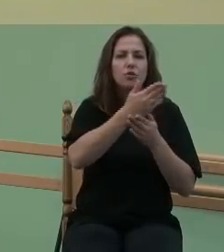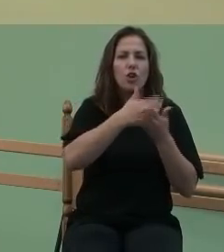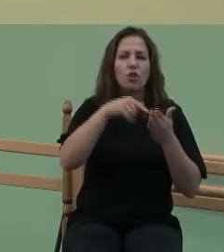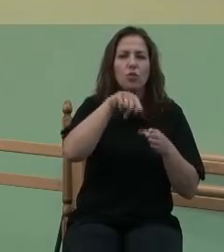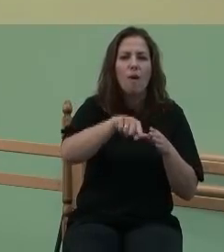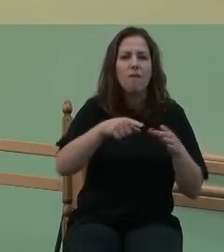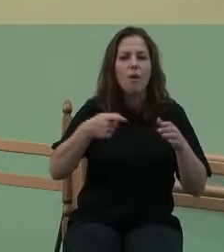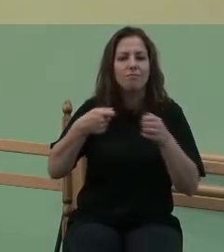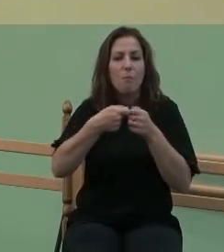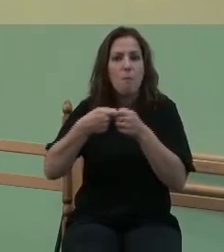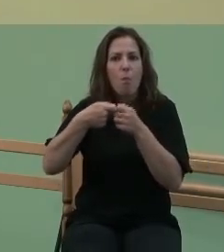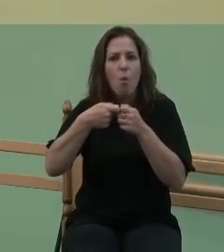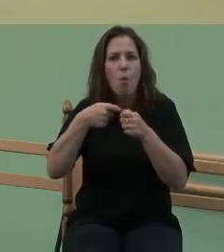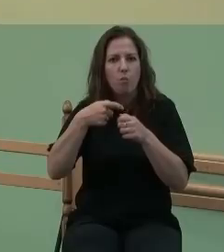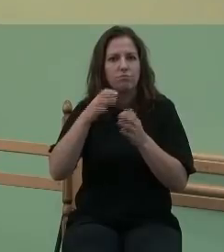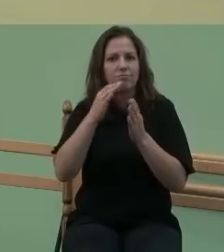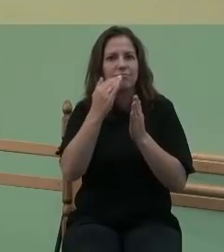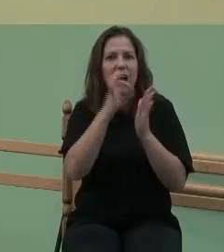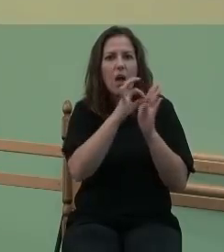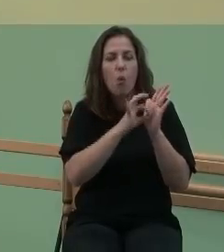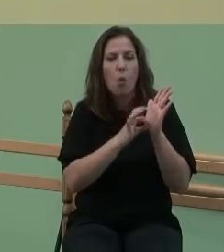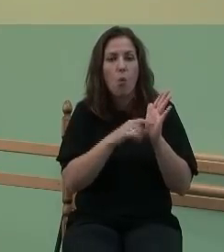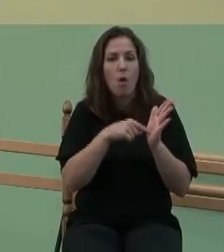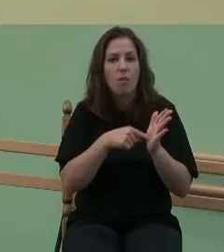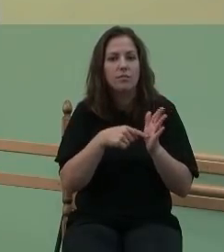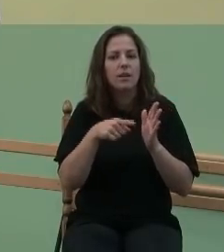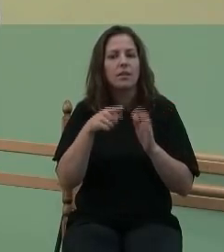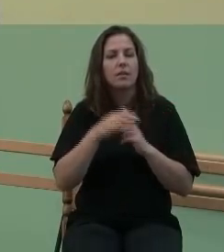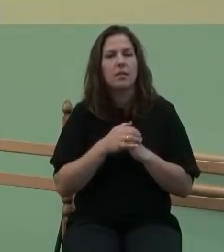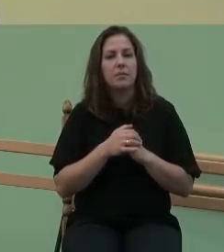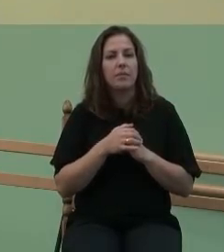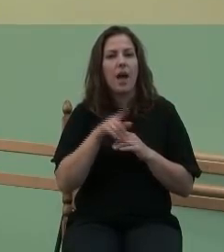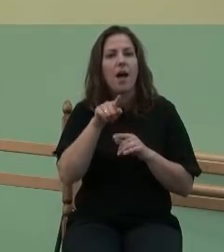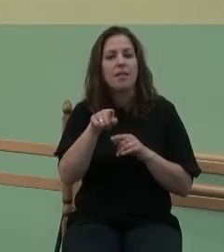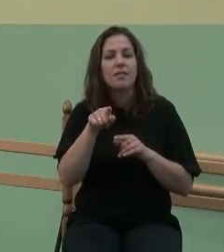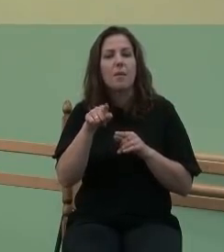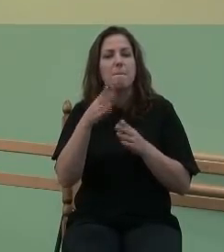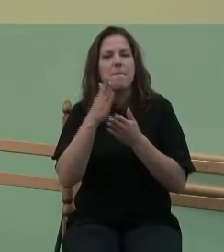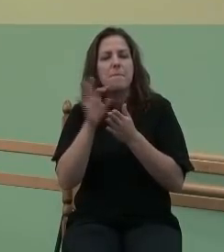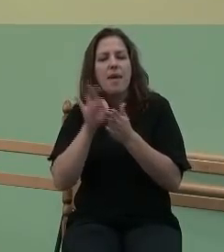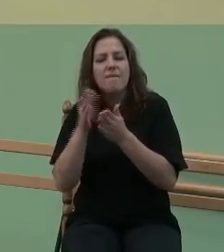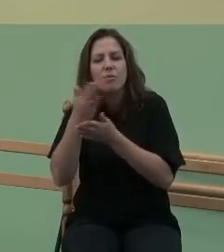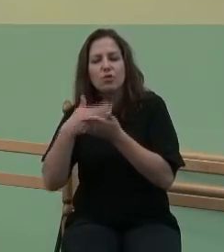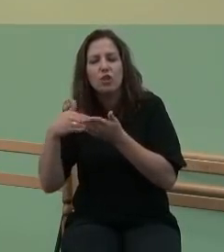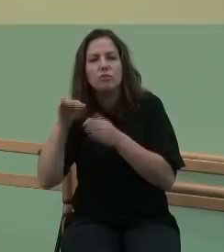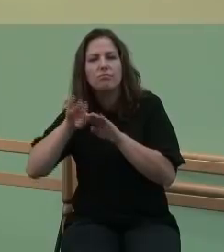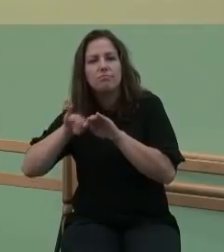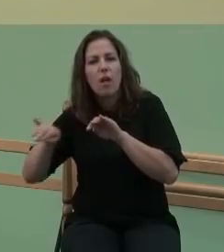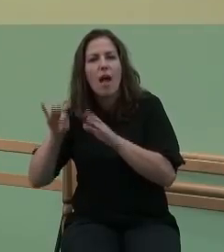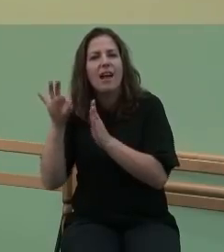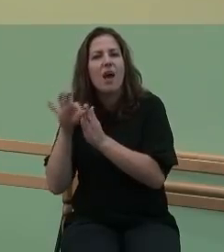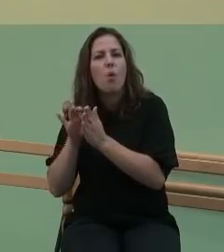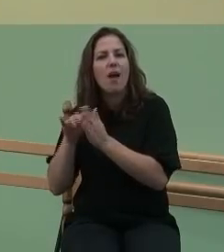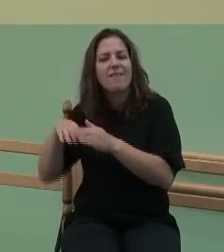materię współregulują, pewną materię regulują wyłącznie, a pewną materię zostawiają do